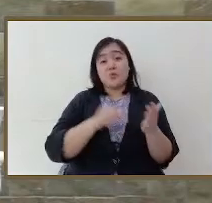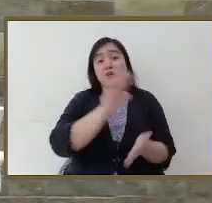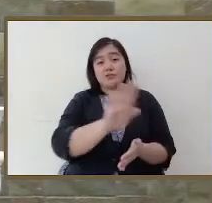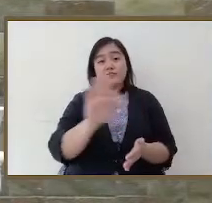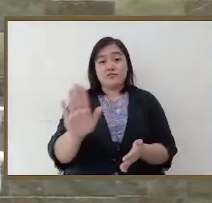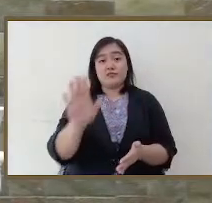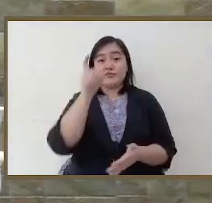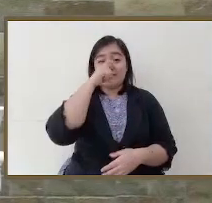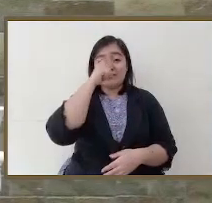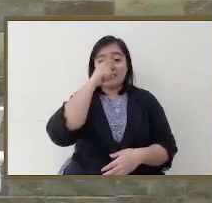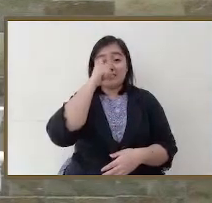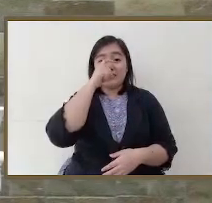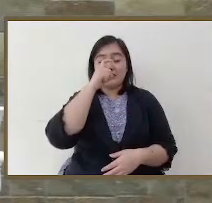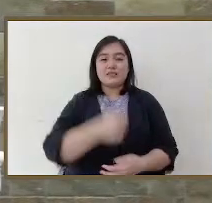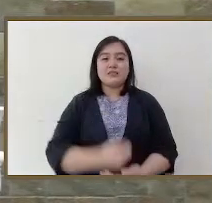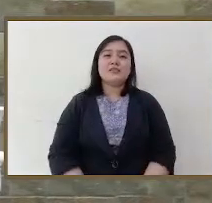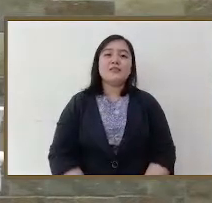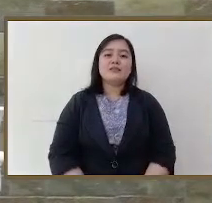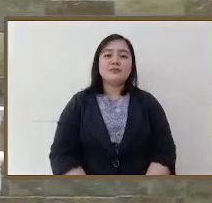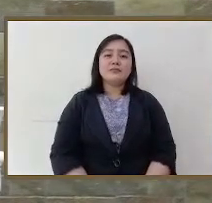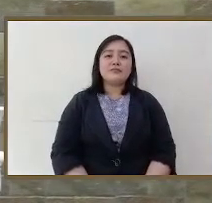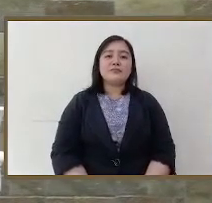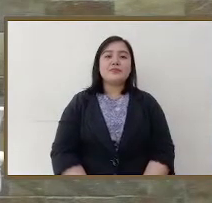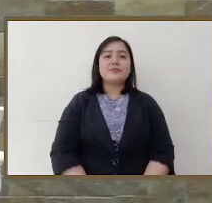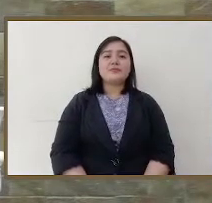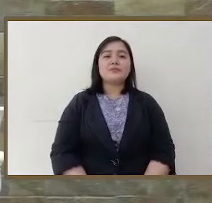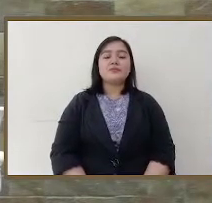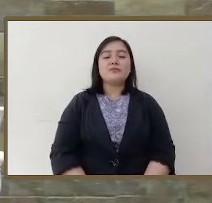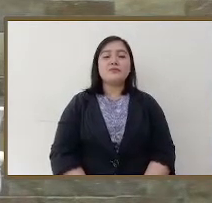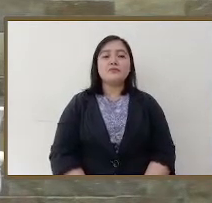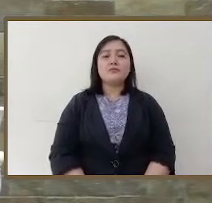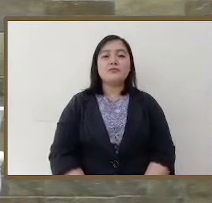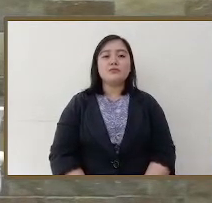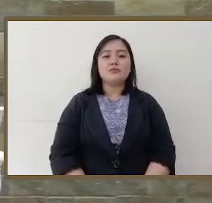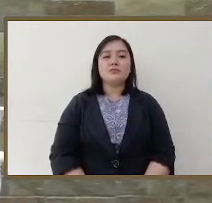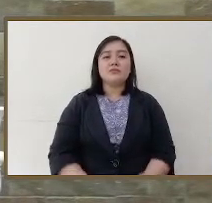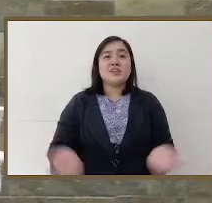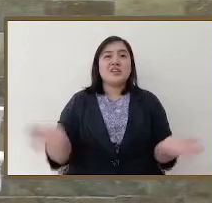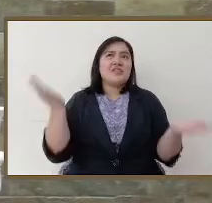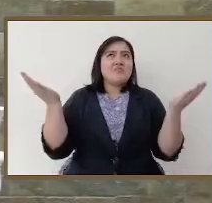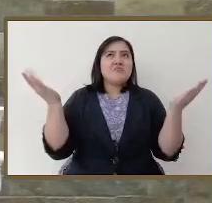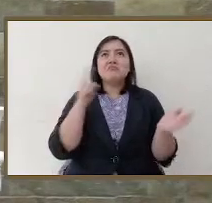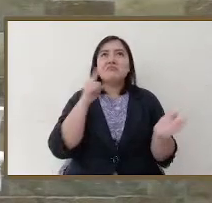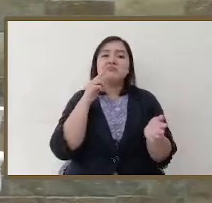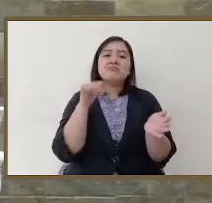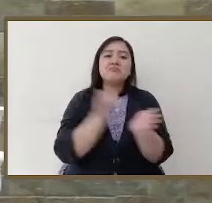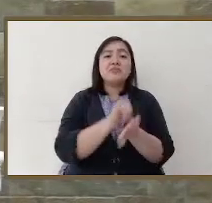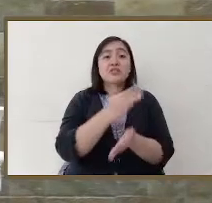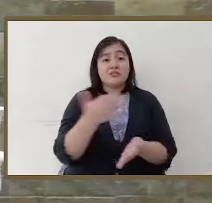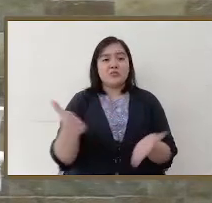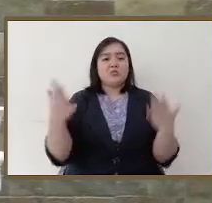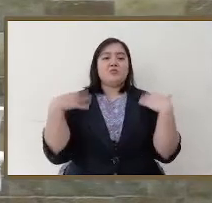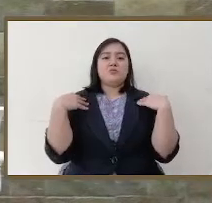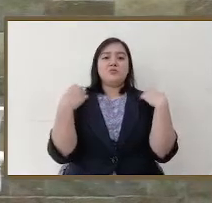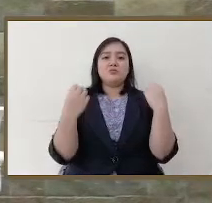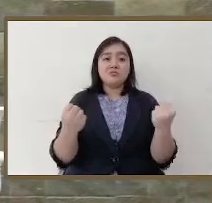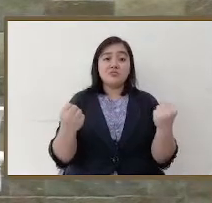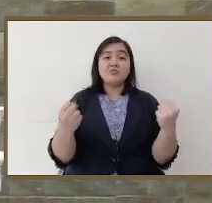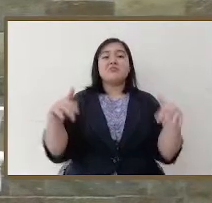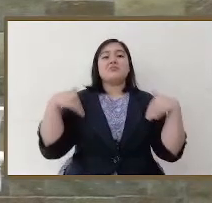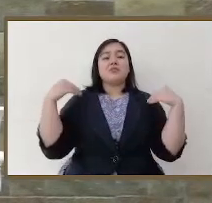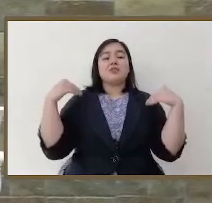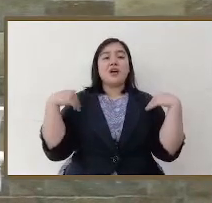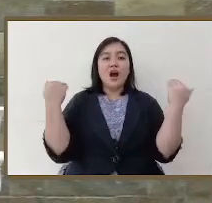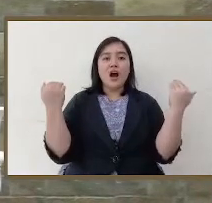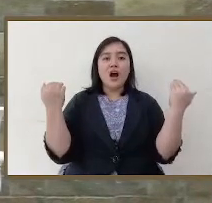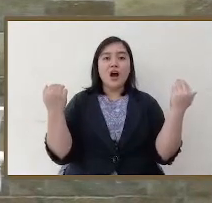kapatid. You see? Sabihin mo, napakagaling mo, napakalakas mo, bata ka pa, bigla mo lang nag-click,